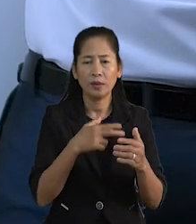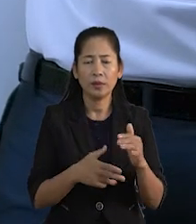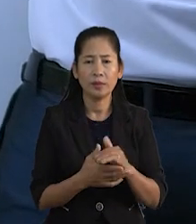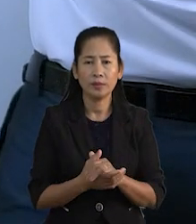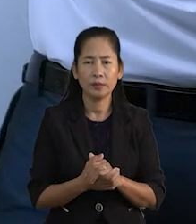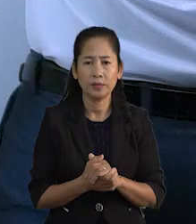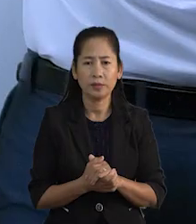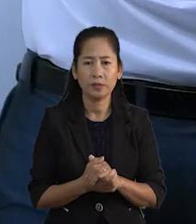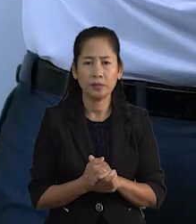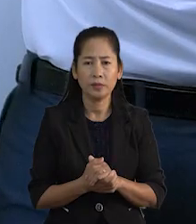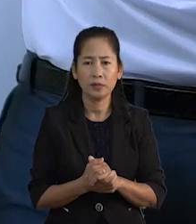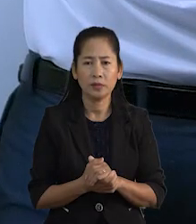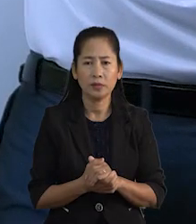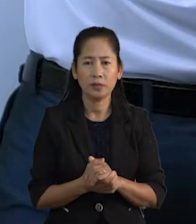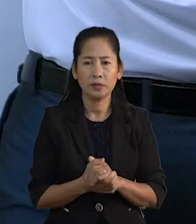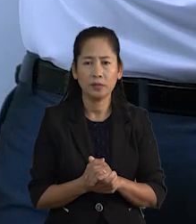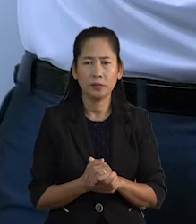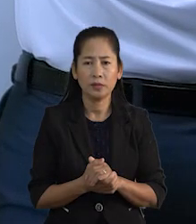ន